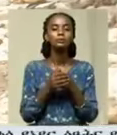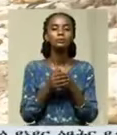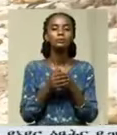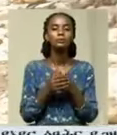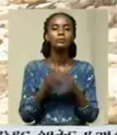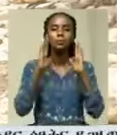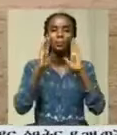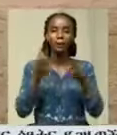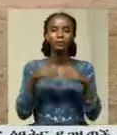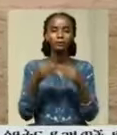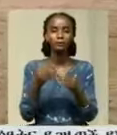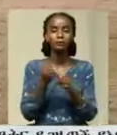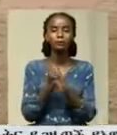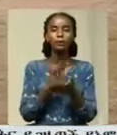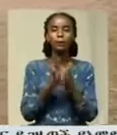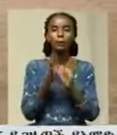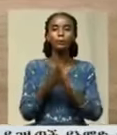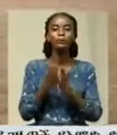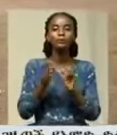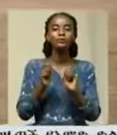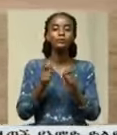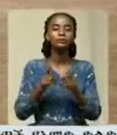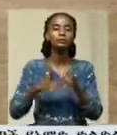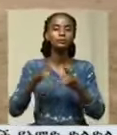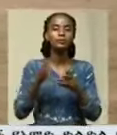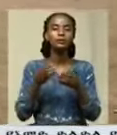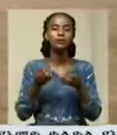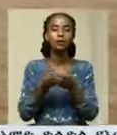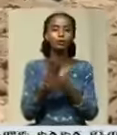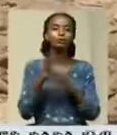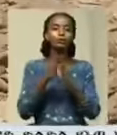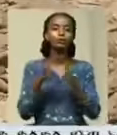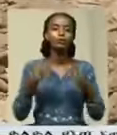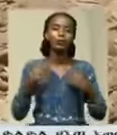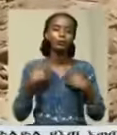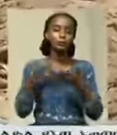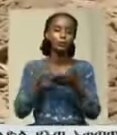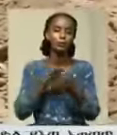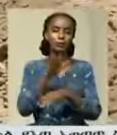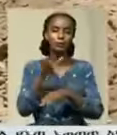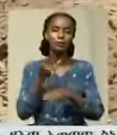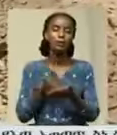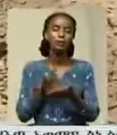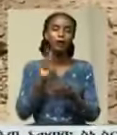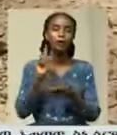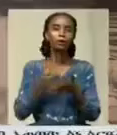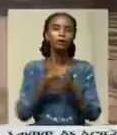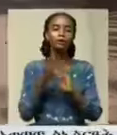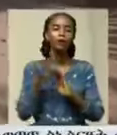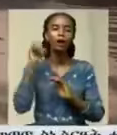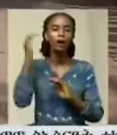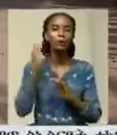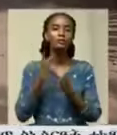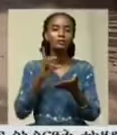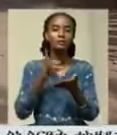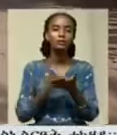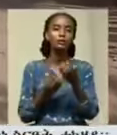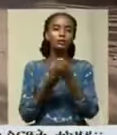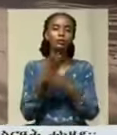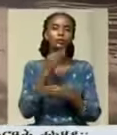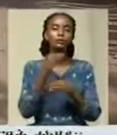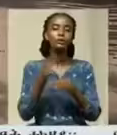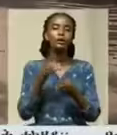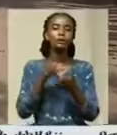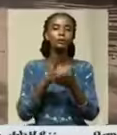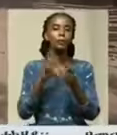ይህንን የሚሰራ ነው የሚሆነው። በከፍተኛ ፍጥነት እያደጉ ደግሞም እየሰፉ ካሉ ከተሞች መካከል አንዷ በሆነችው የሐዋሳ ከተማ እድገቱና